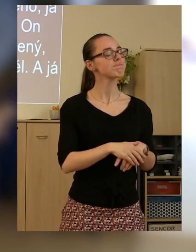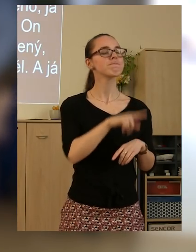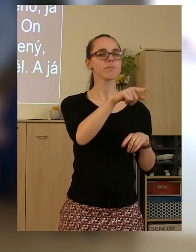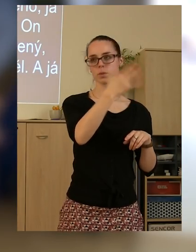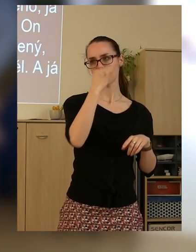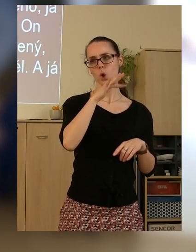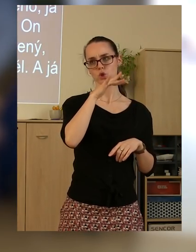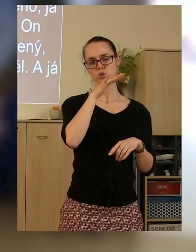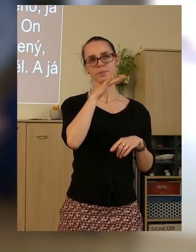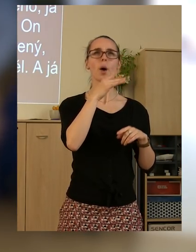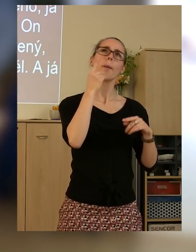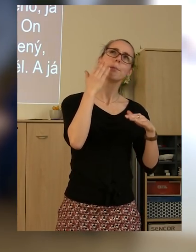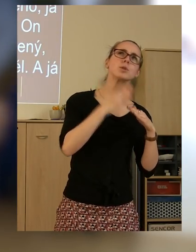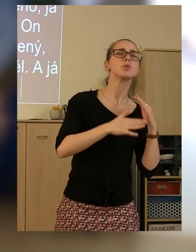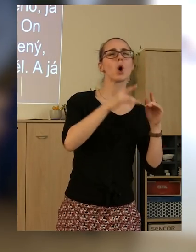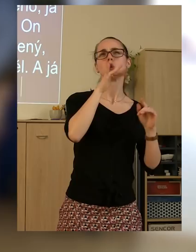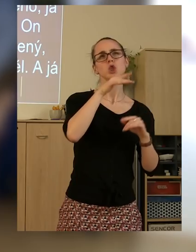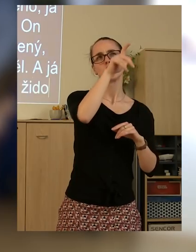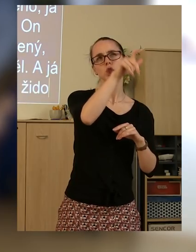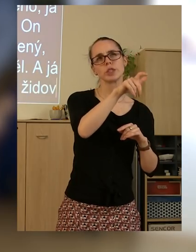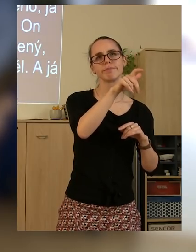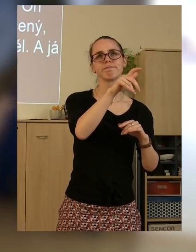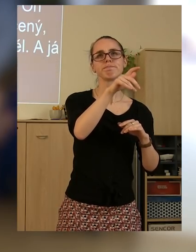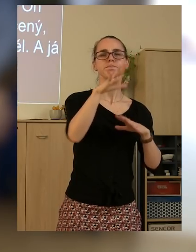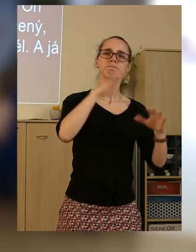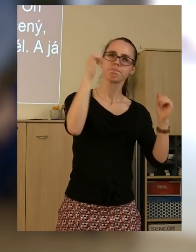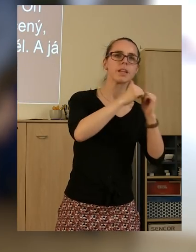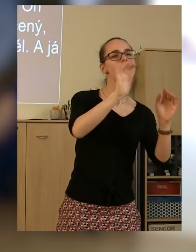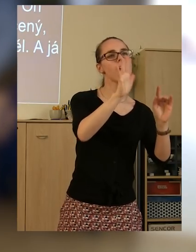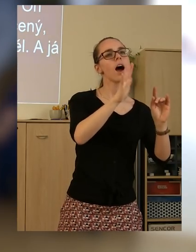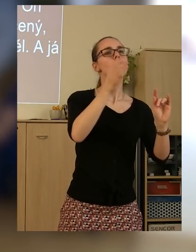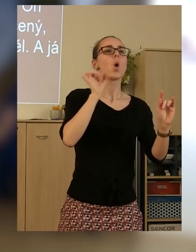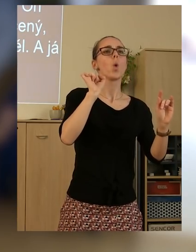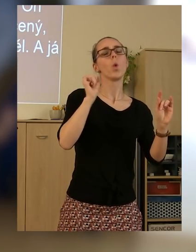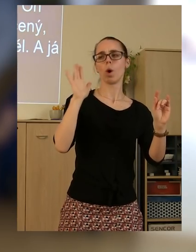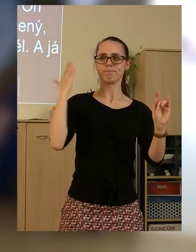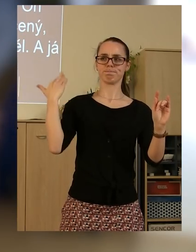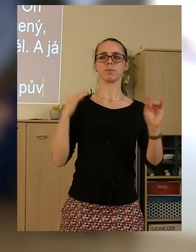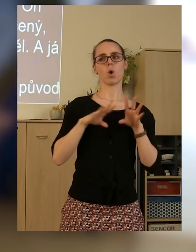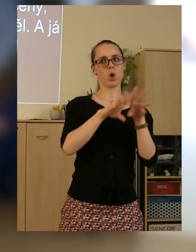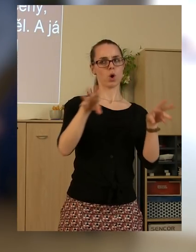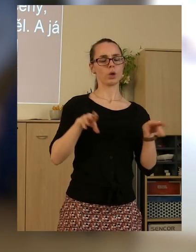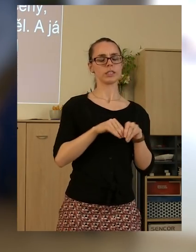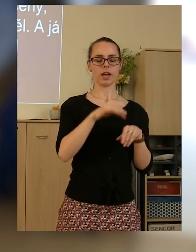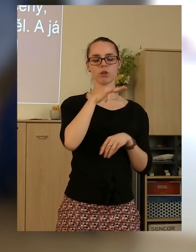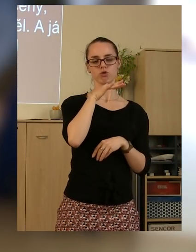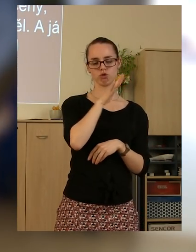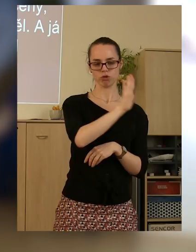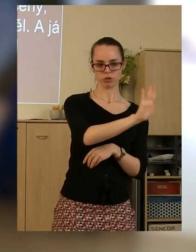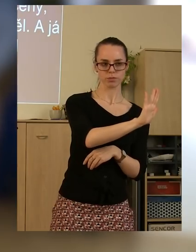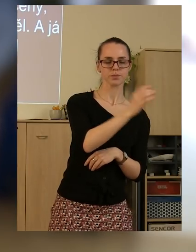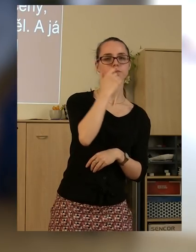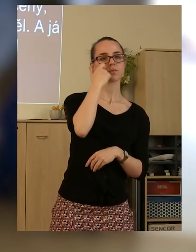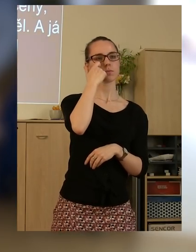židovskýho, nebyl to jako židovského vyznání, byl židovského původu, nebyl nějak jako, že by byl tímhle, že